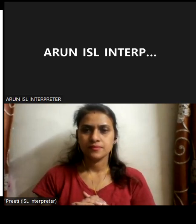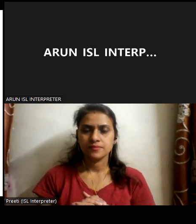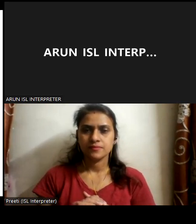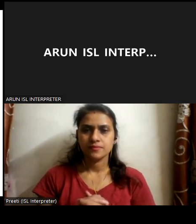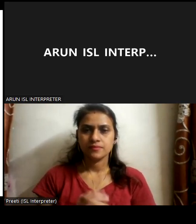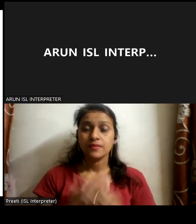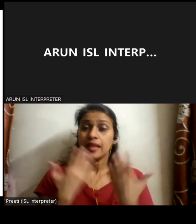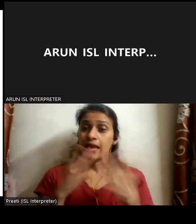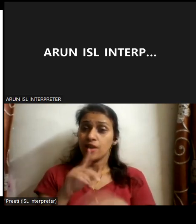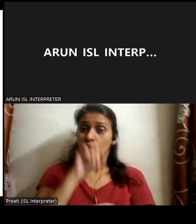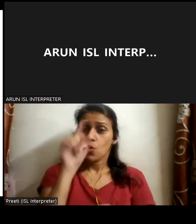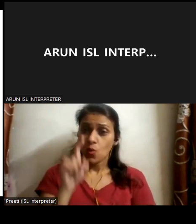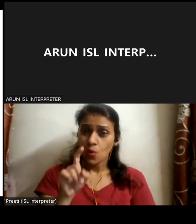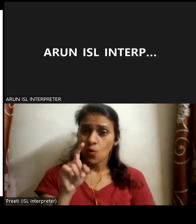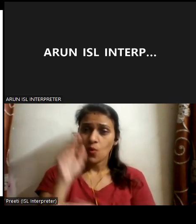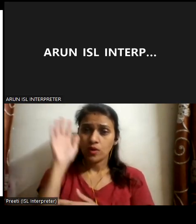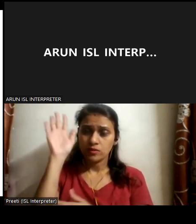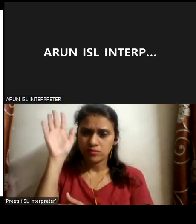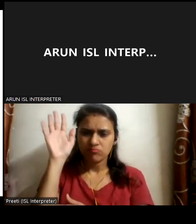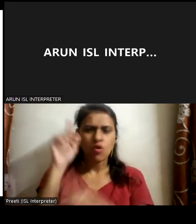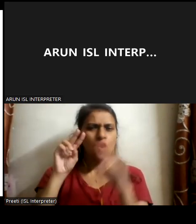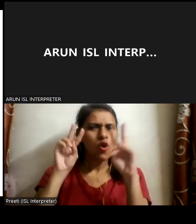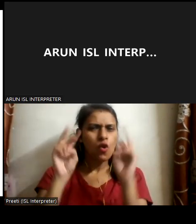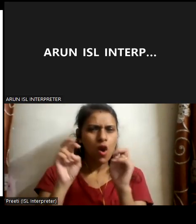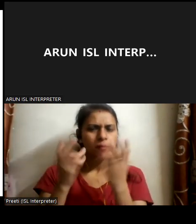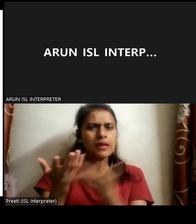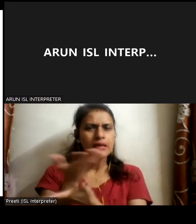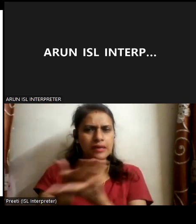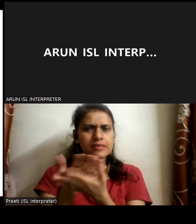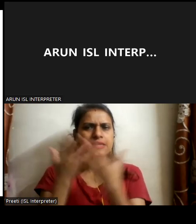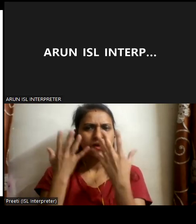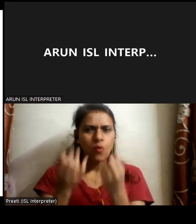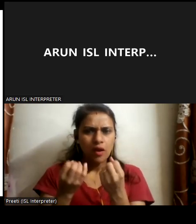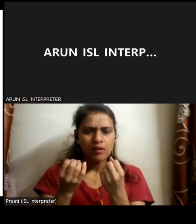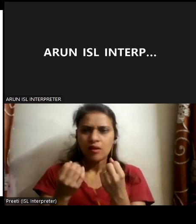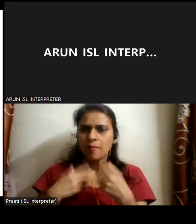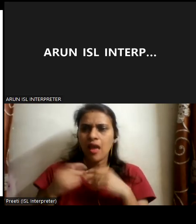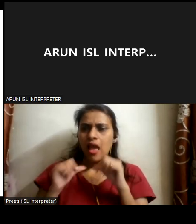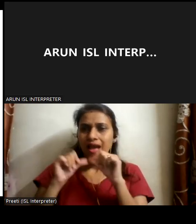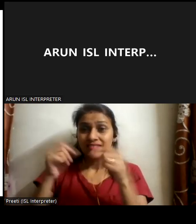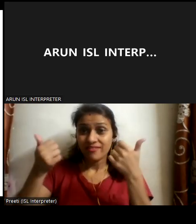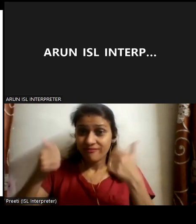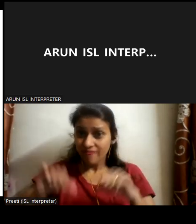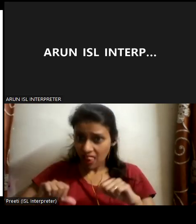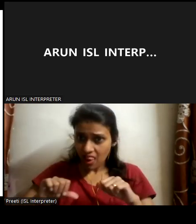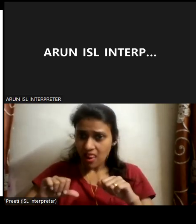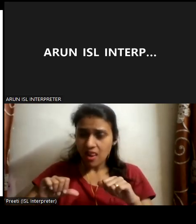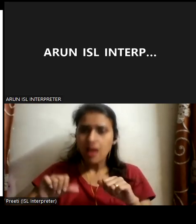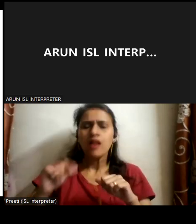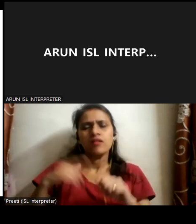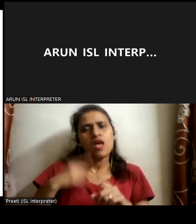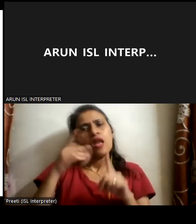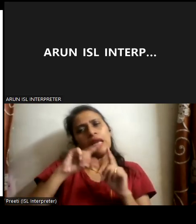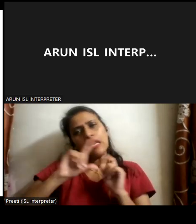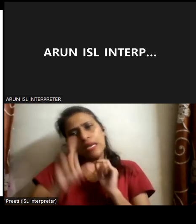हो या ऐसा कोई मुद्दा हो जिसके बारे में मैं सक्षम नहीं होऊंगा, तो उसके बारे में मैं जानकारी जरूर इकट्ठा करके सत्र के बाद